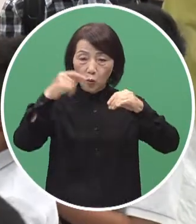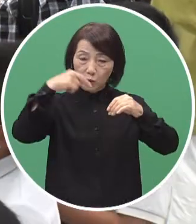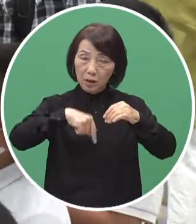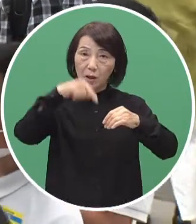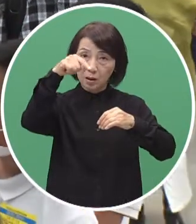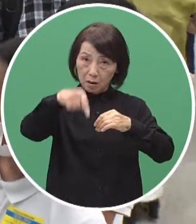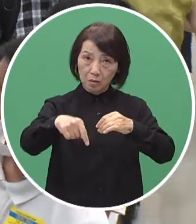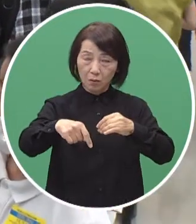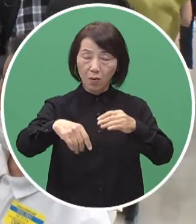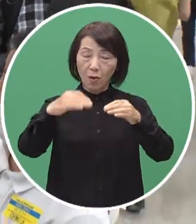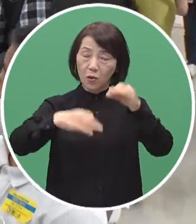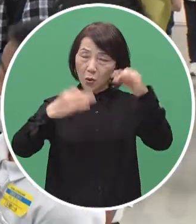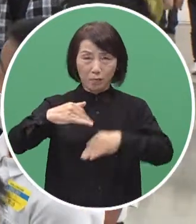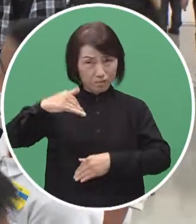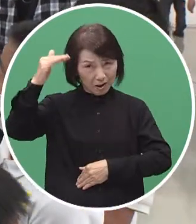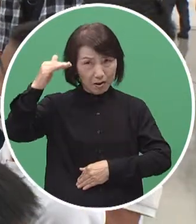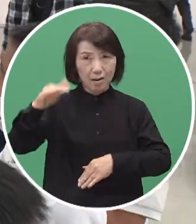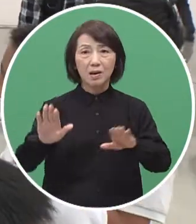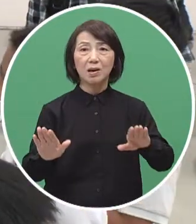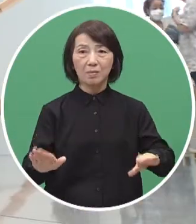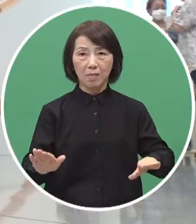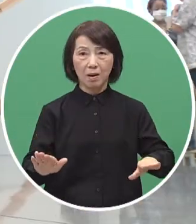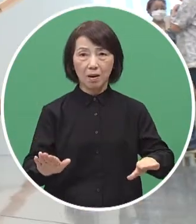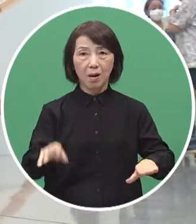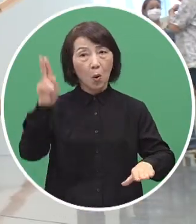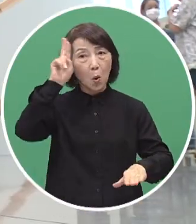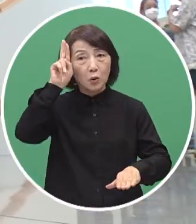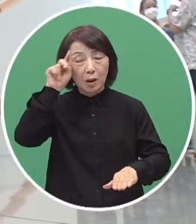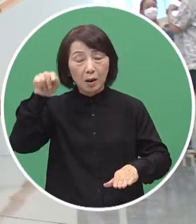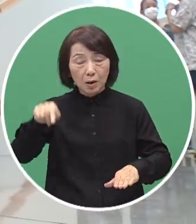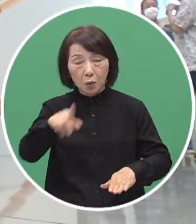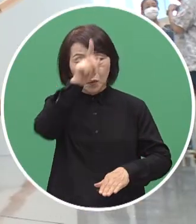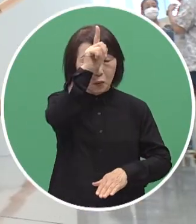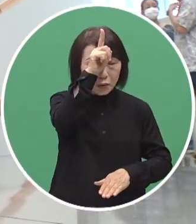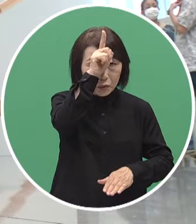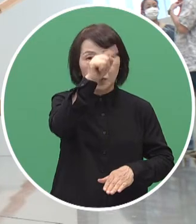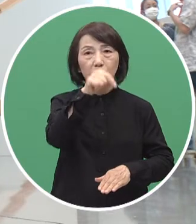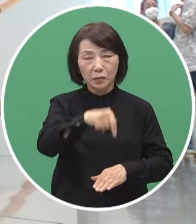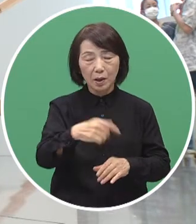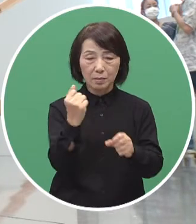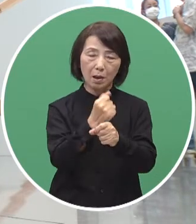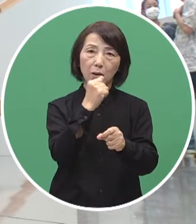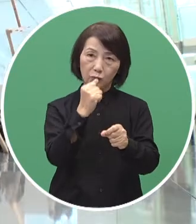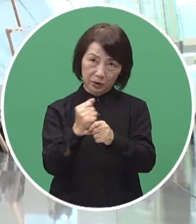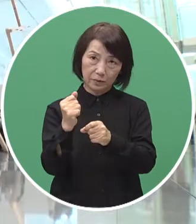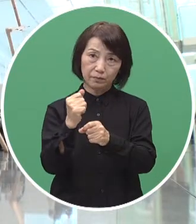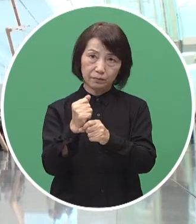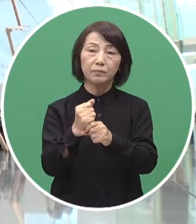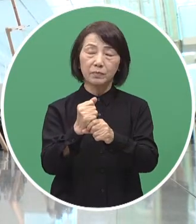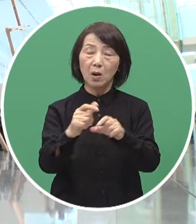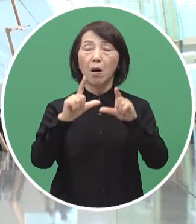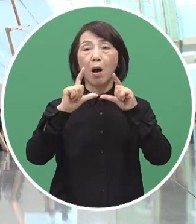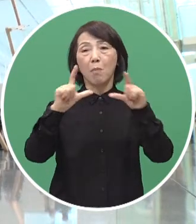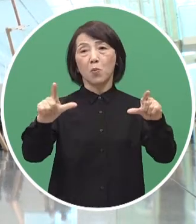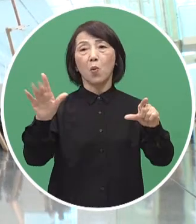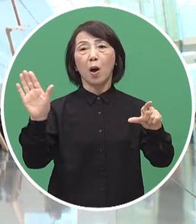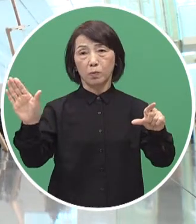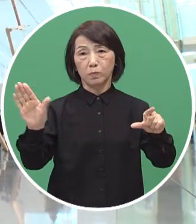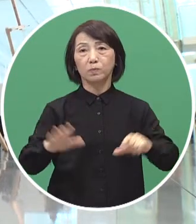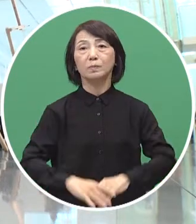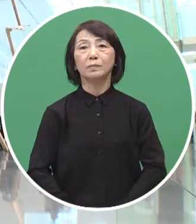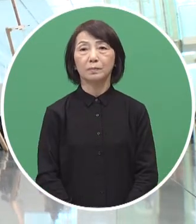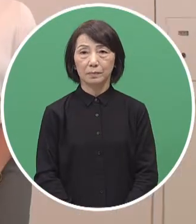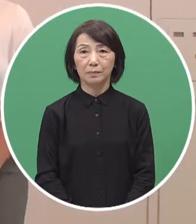国内外で高い評価を得て今は箕面市とデュッセルドルフで制作発表しています。